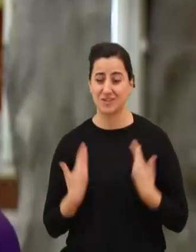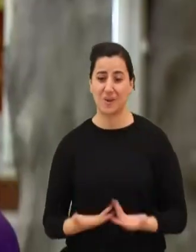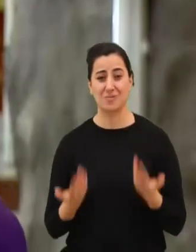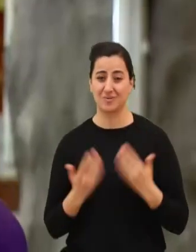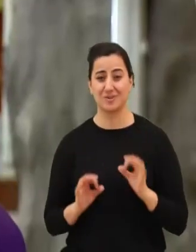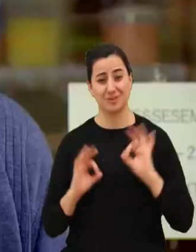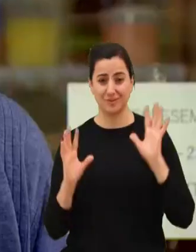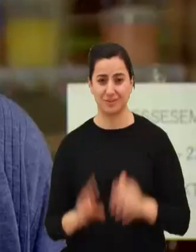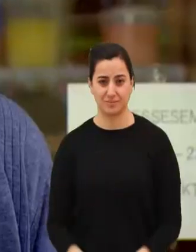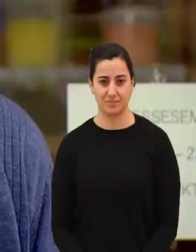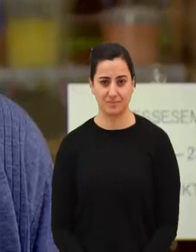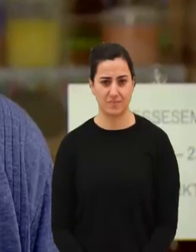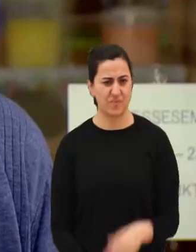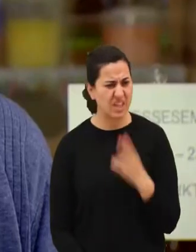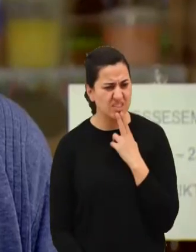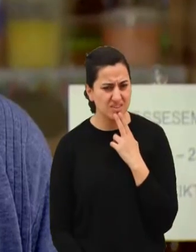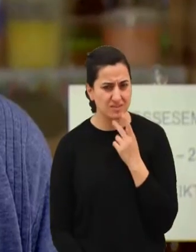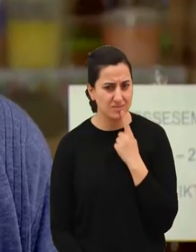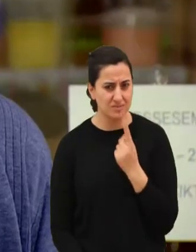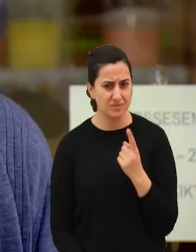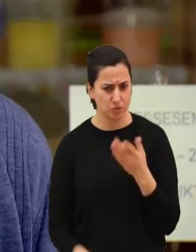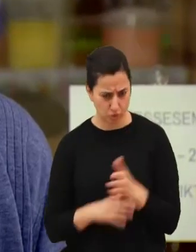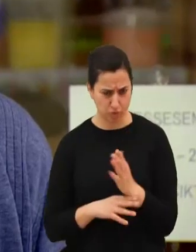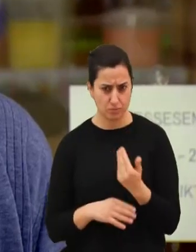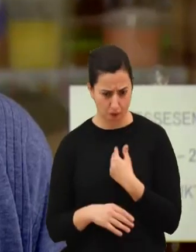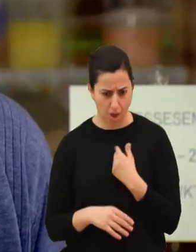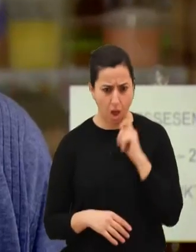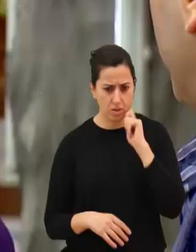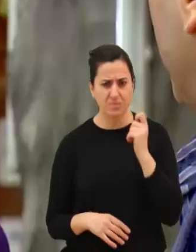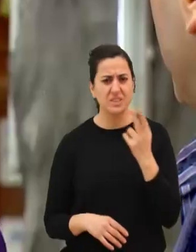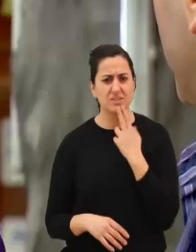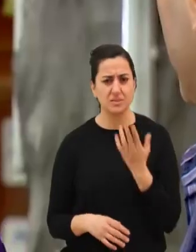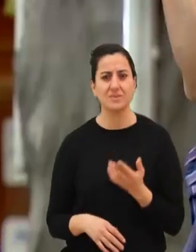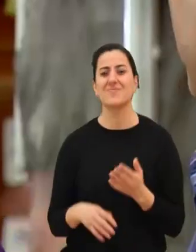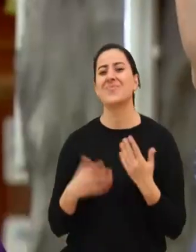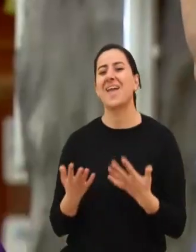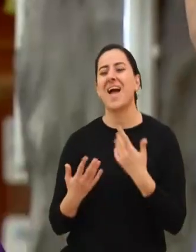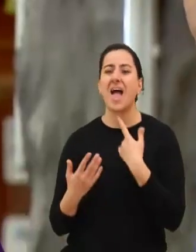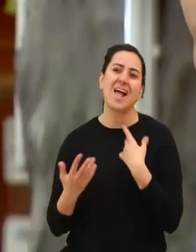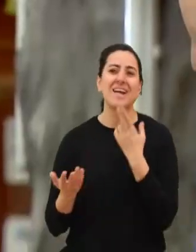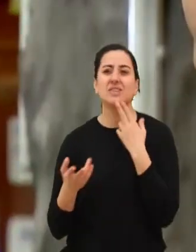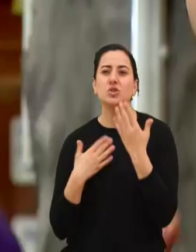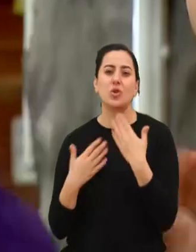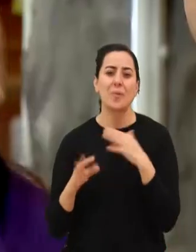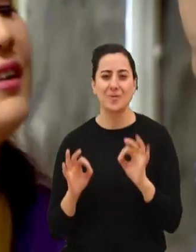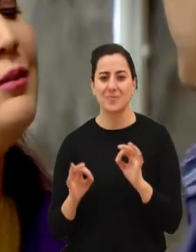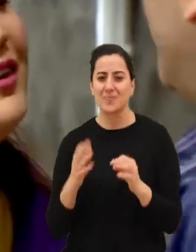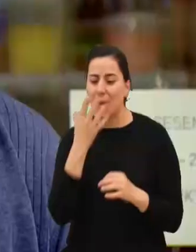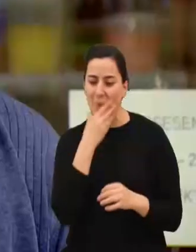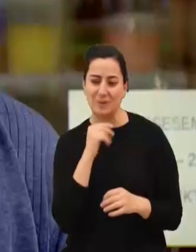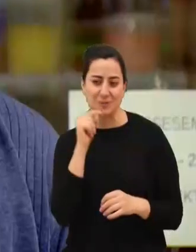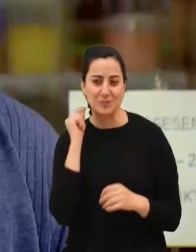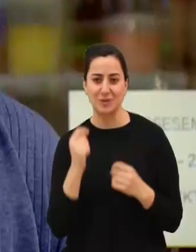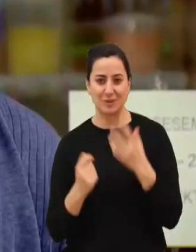Gerçekten çok güzel olur. Kız kim be? Doğru konuş benimle kızım. Kız kim? Ya kız dediğime bakma işte öyle. Yakışıklı